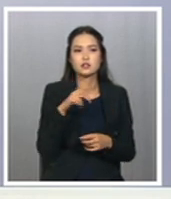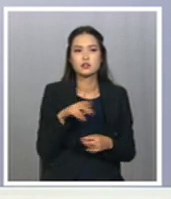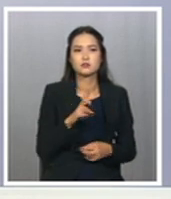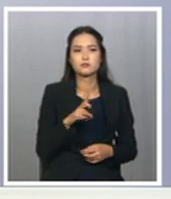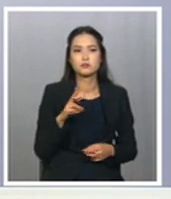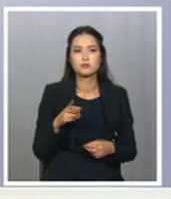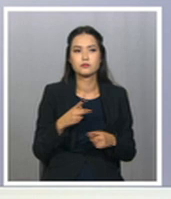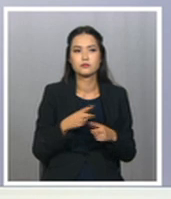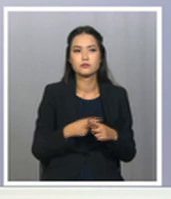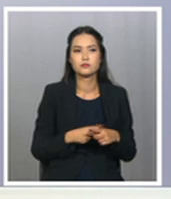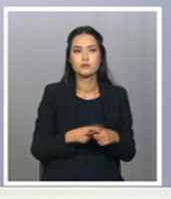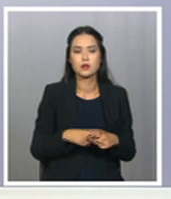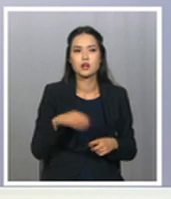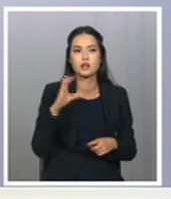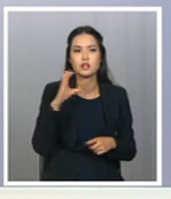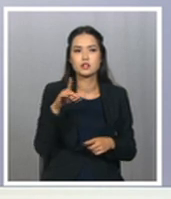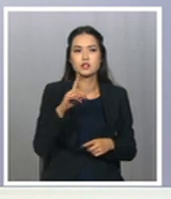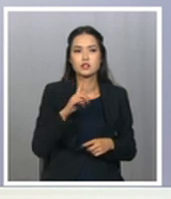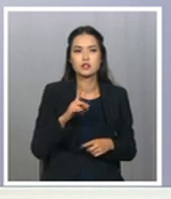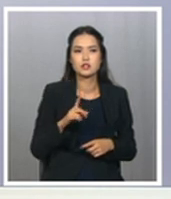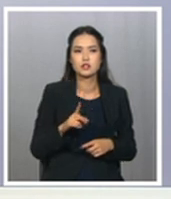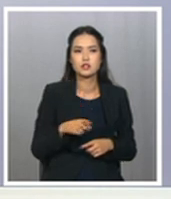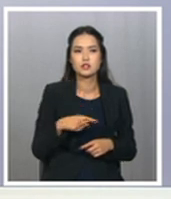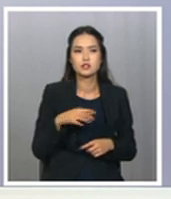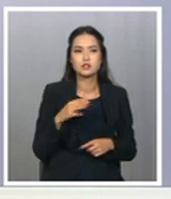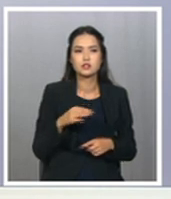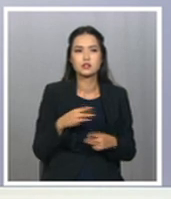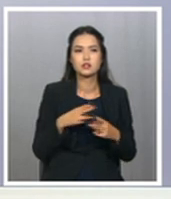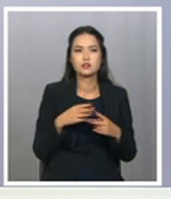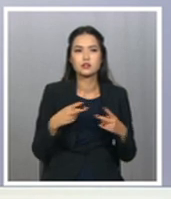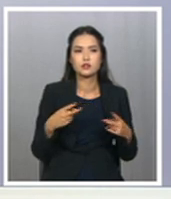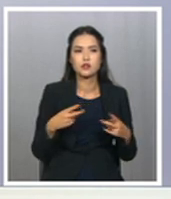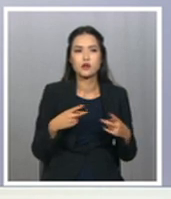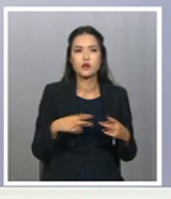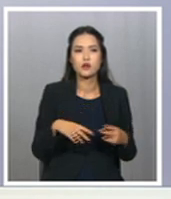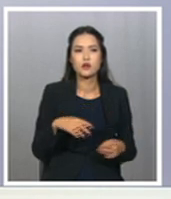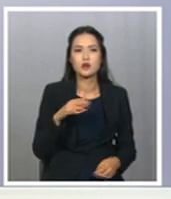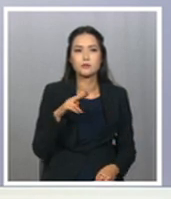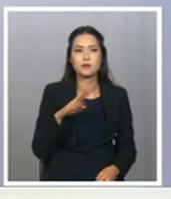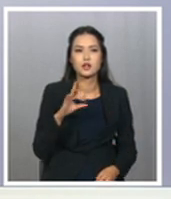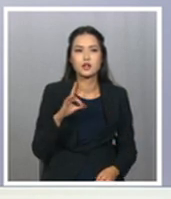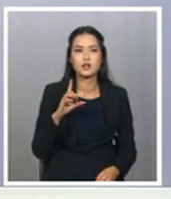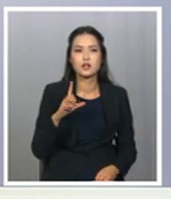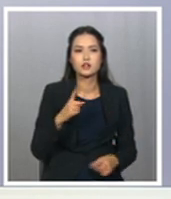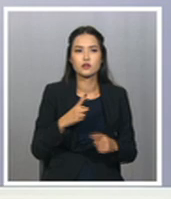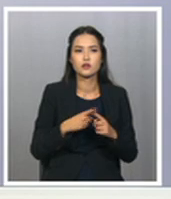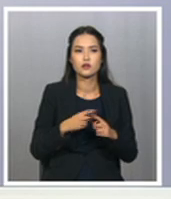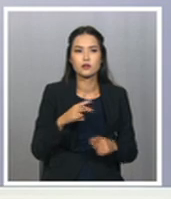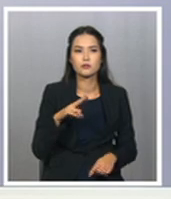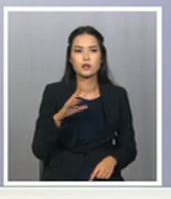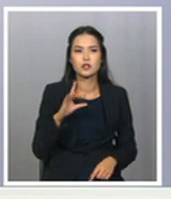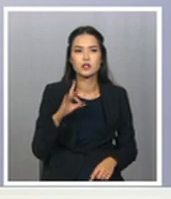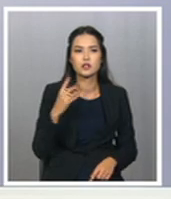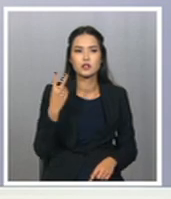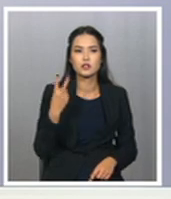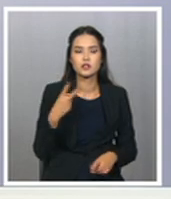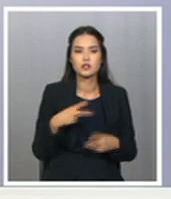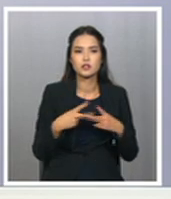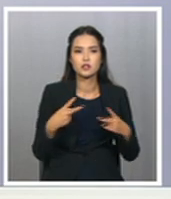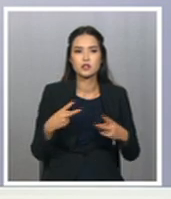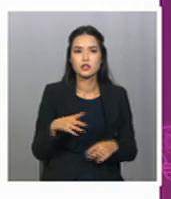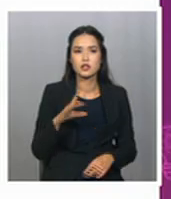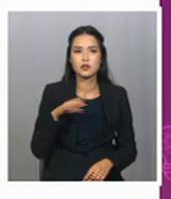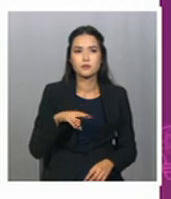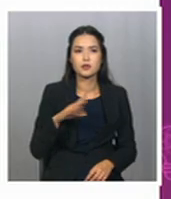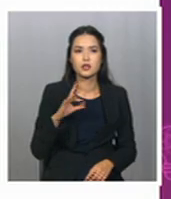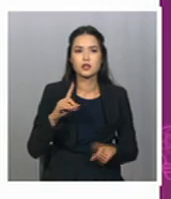Конустың табанында дөңгелек, оның ауданы PR квадрат, сол кезде PRL қосылған PR квадрат.